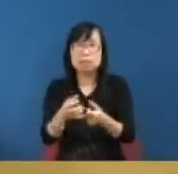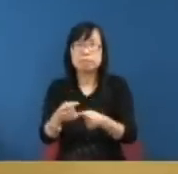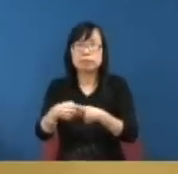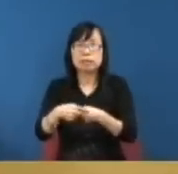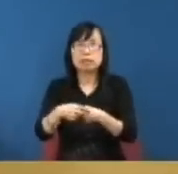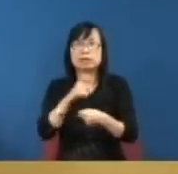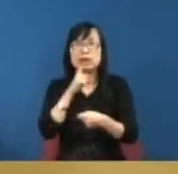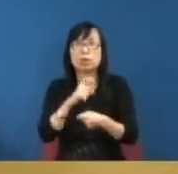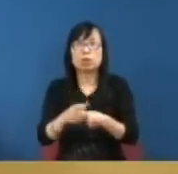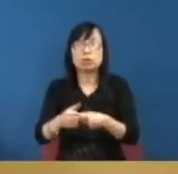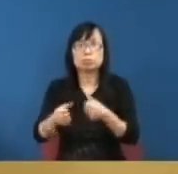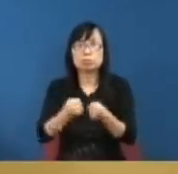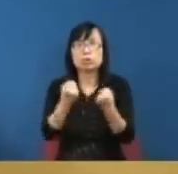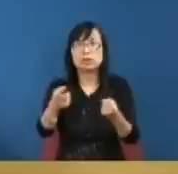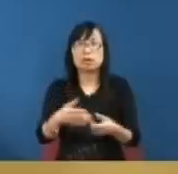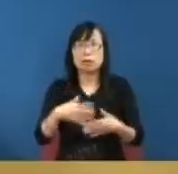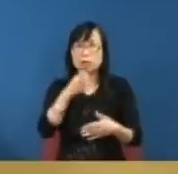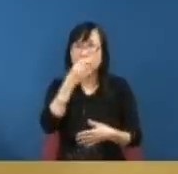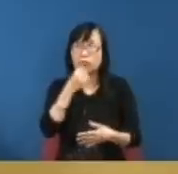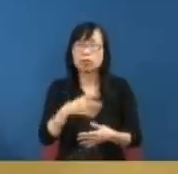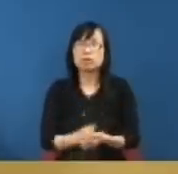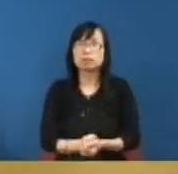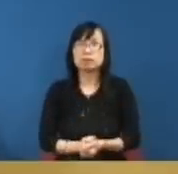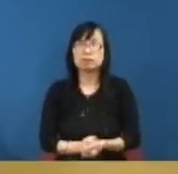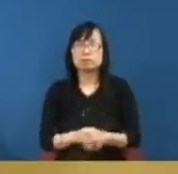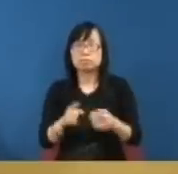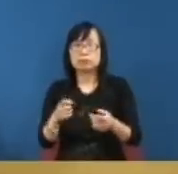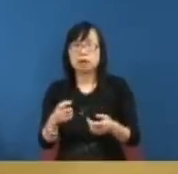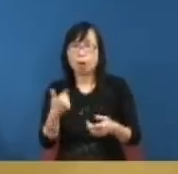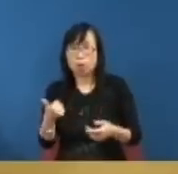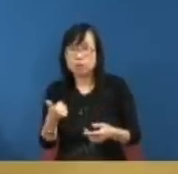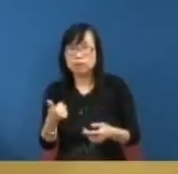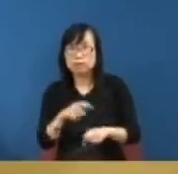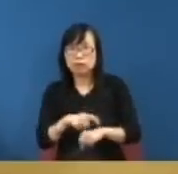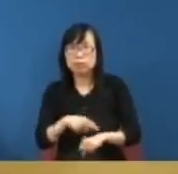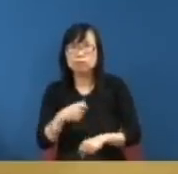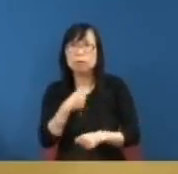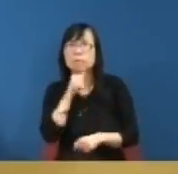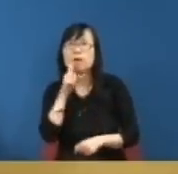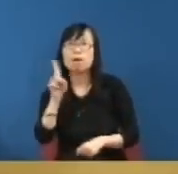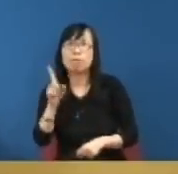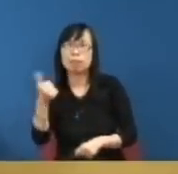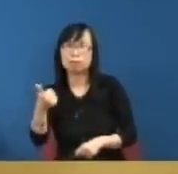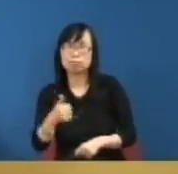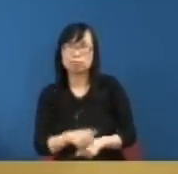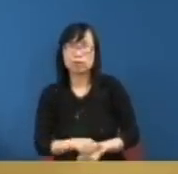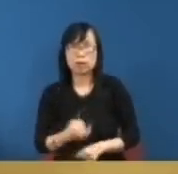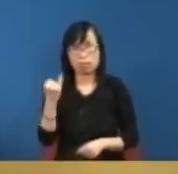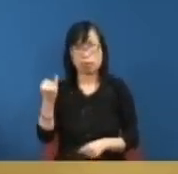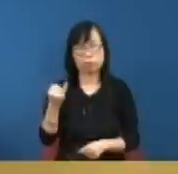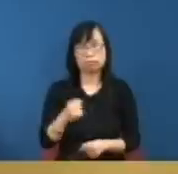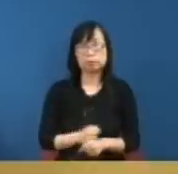香港人這麼不滿意這個政府的事，因為我們看不到好的時候對他們有什麼好，壞的時